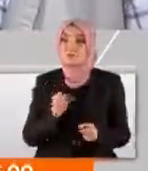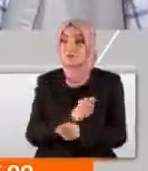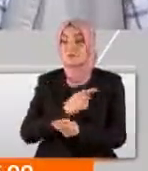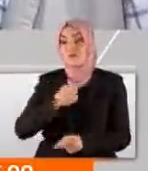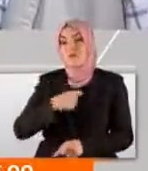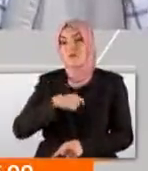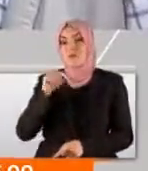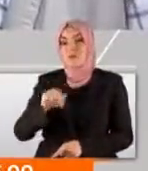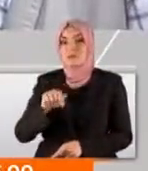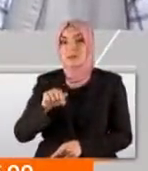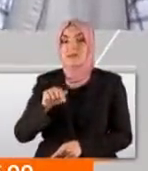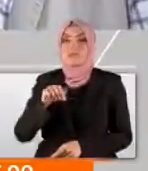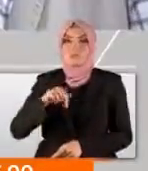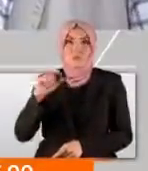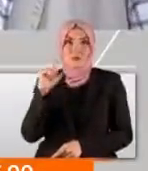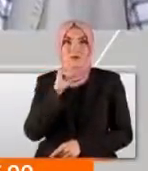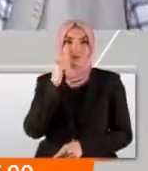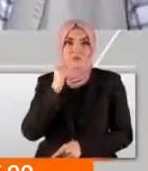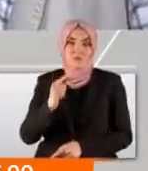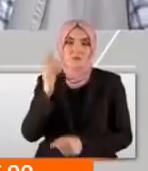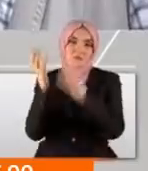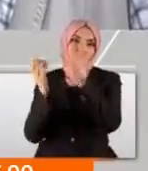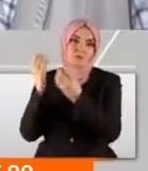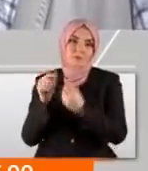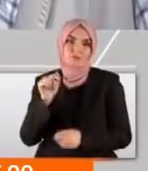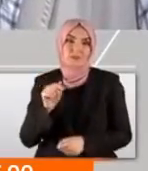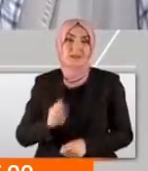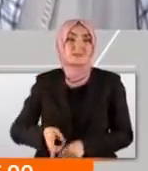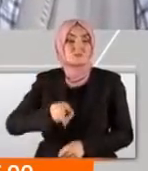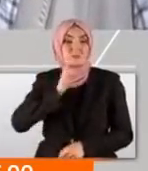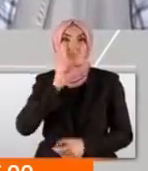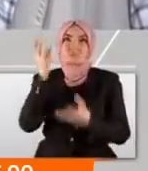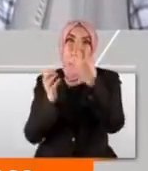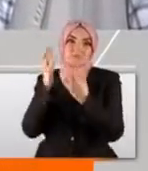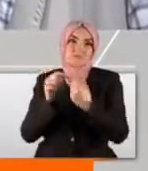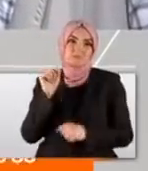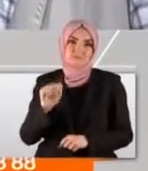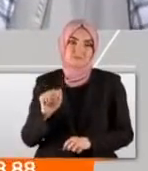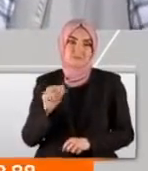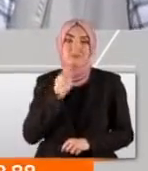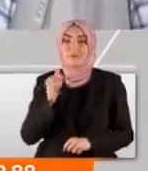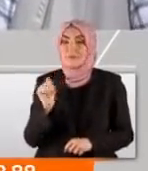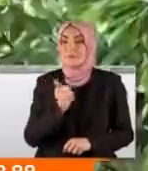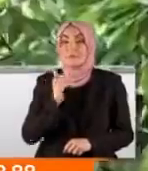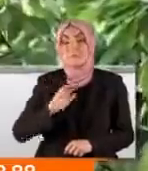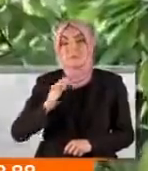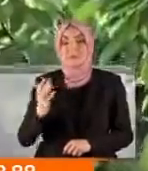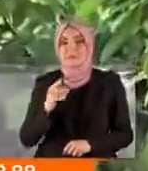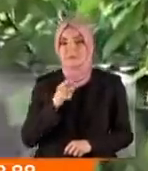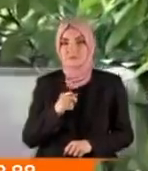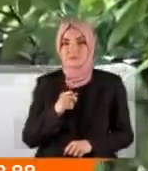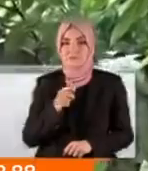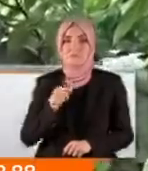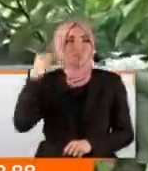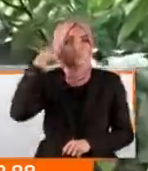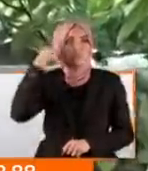yetişiyor. En son turfanda olan kiraz. Aroması ve tadı daha başkadır. Üstelik bu